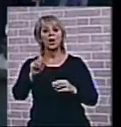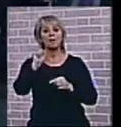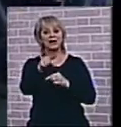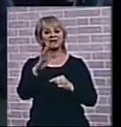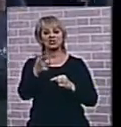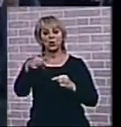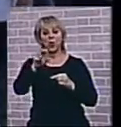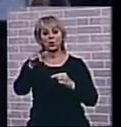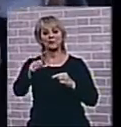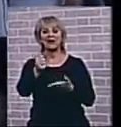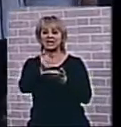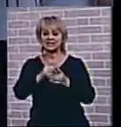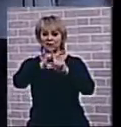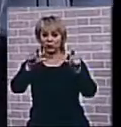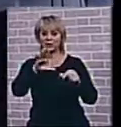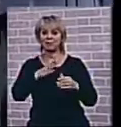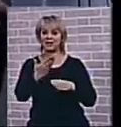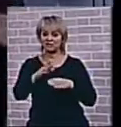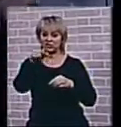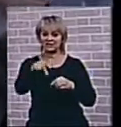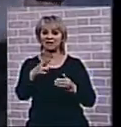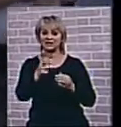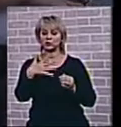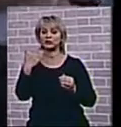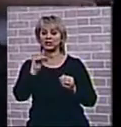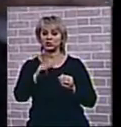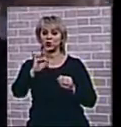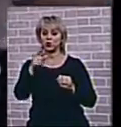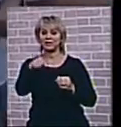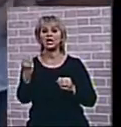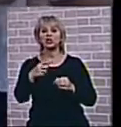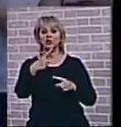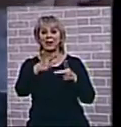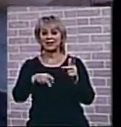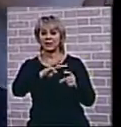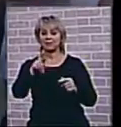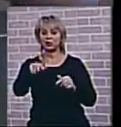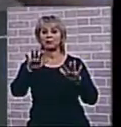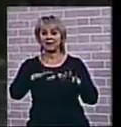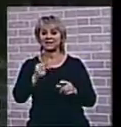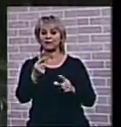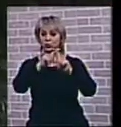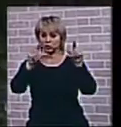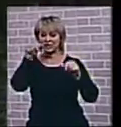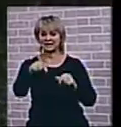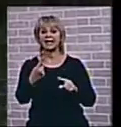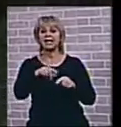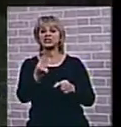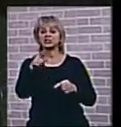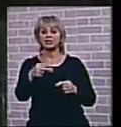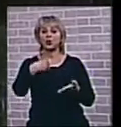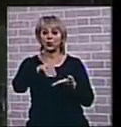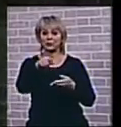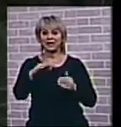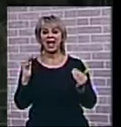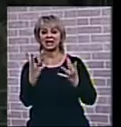поручению Василия Голубева из резервного фонда было выделено 800 тысяч рублей и еще 1,5 миллиона из местного бюджета. На эти деньги